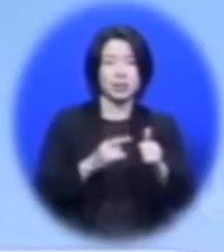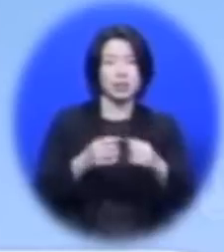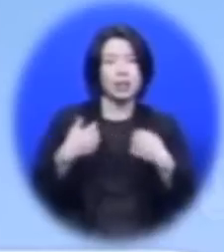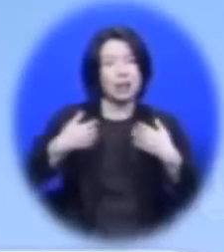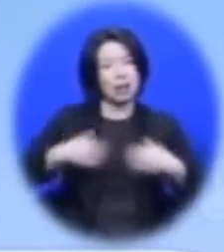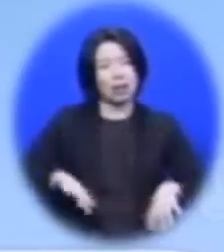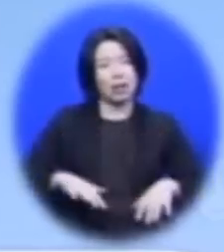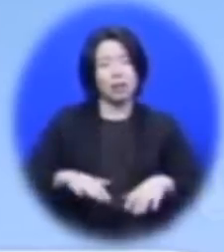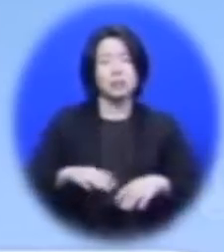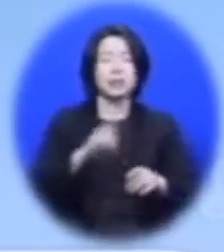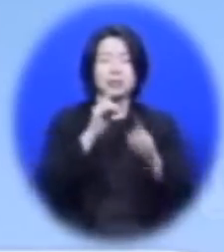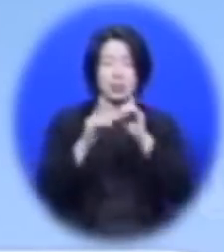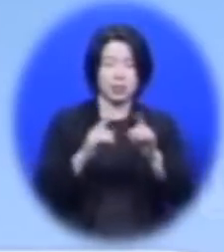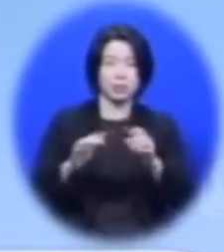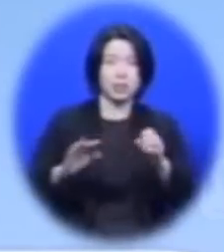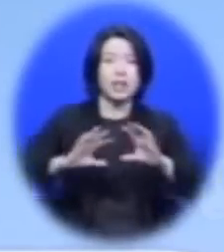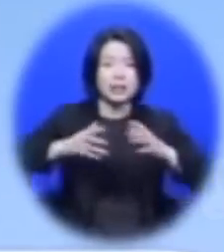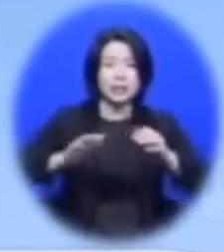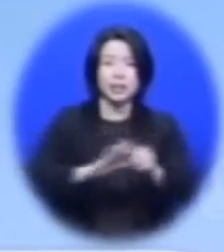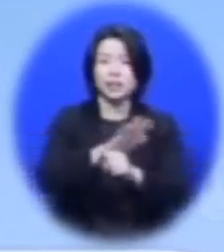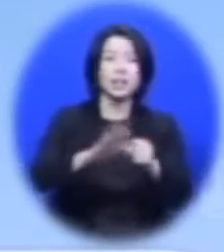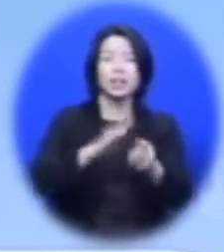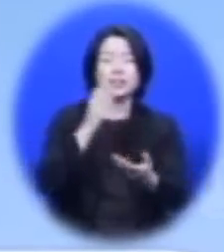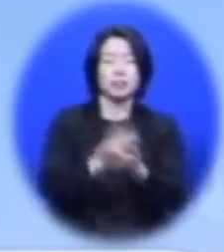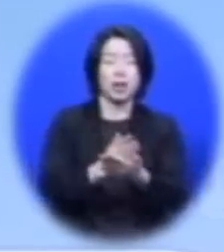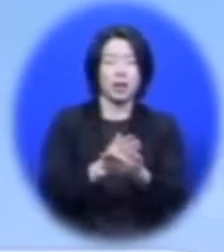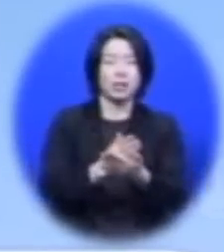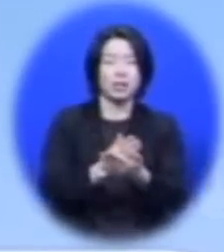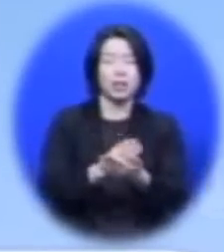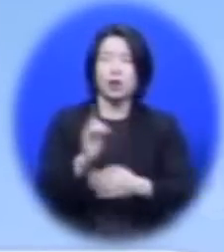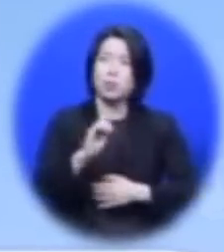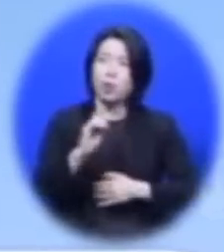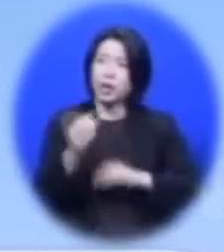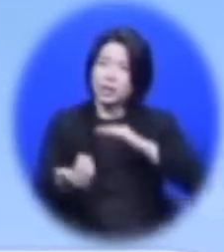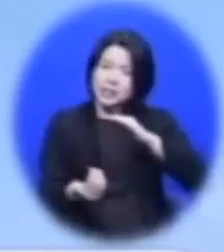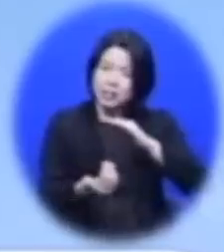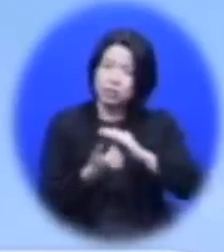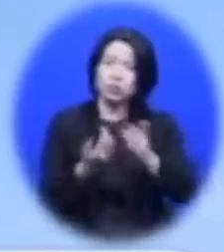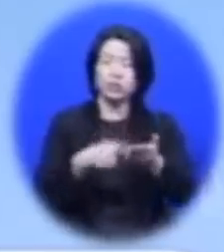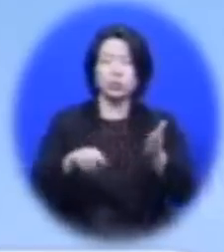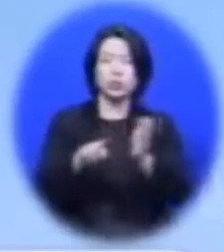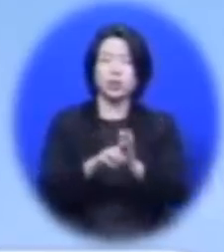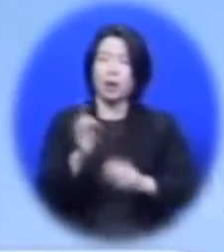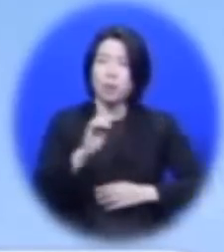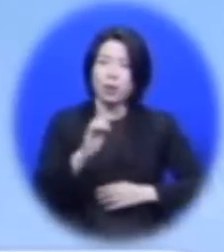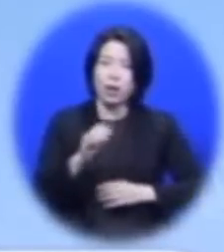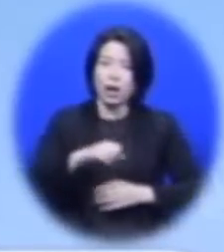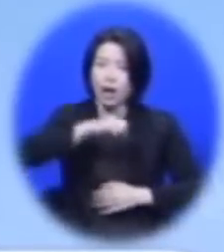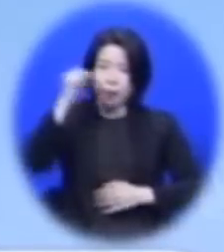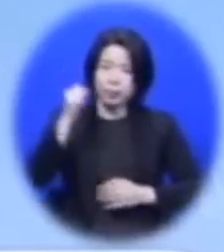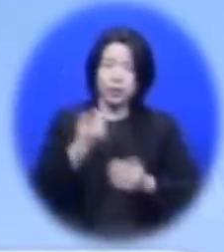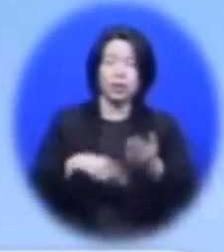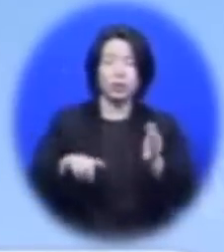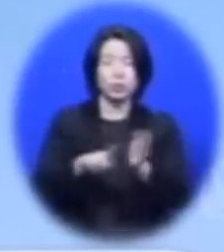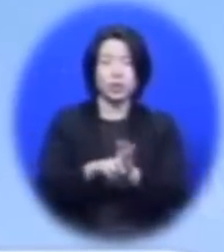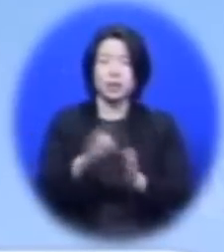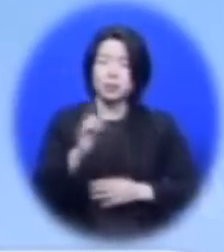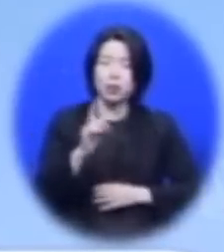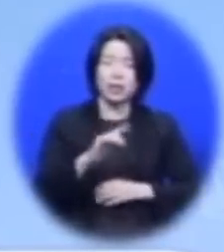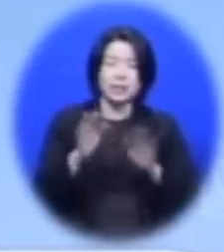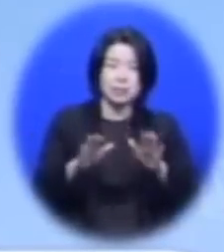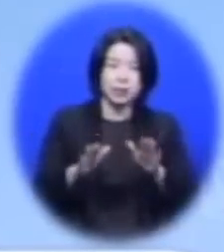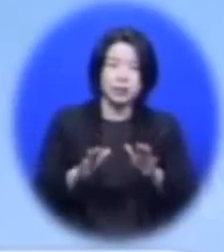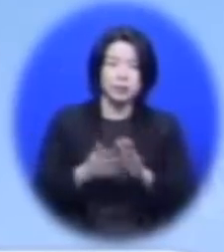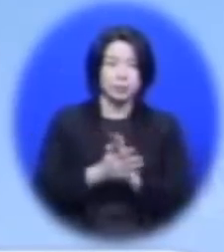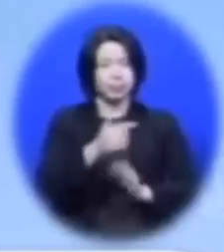빠지게 하는 말씀이에요. 세상을 사랑하지 마라. 지금 뭔가 이루려고, 어디 뭔가 합격하려고, 뭔가 이번에